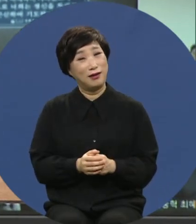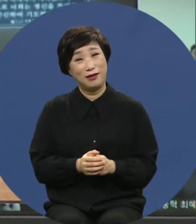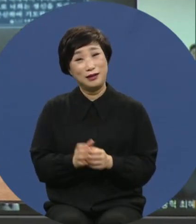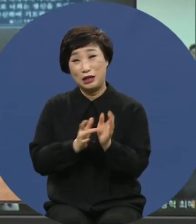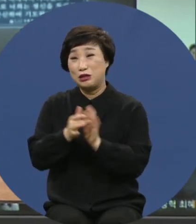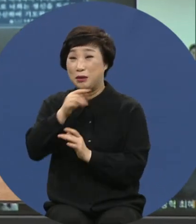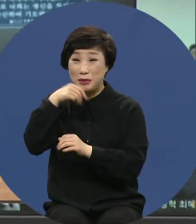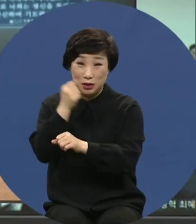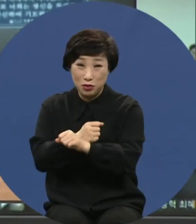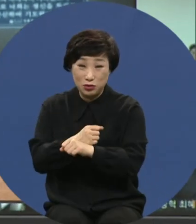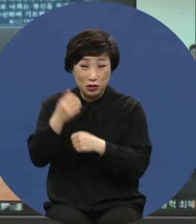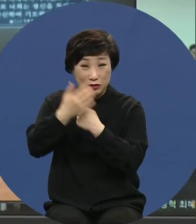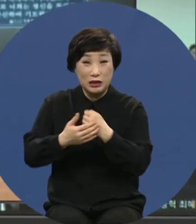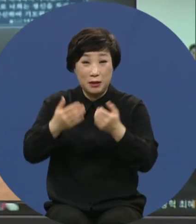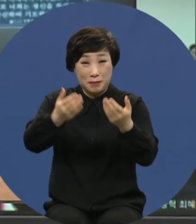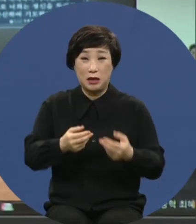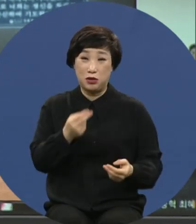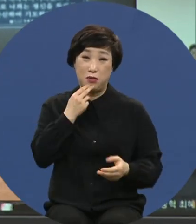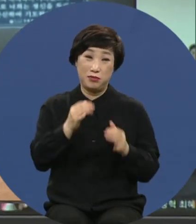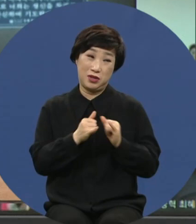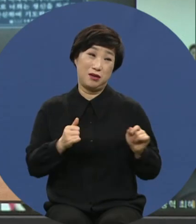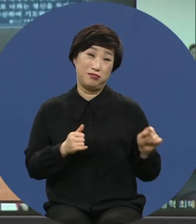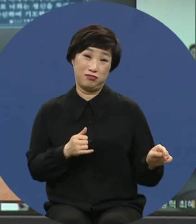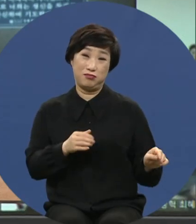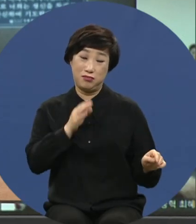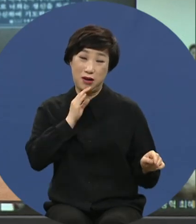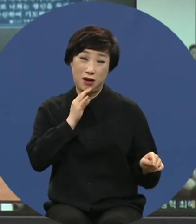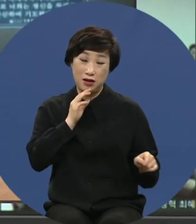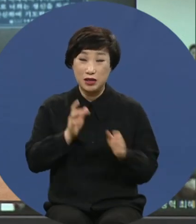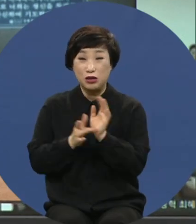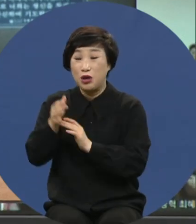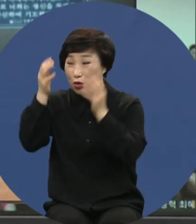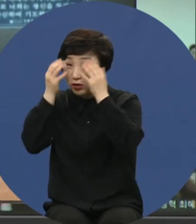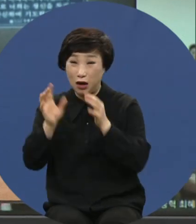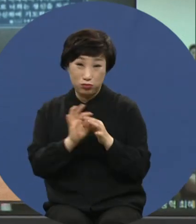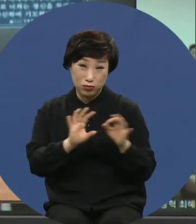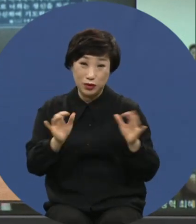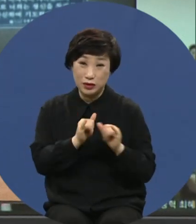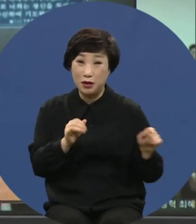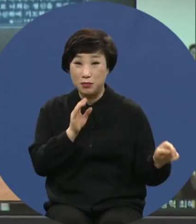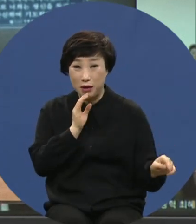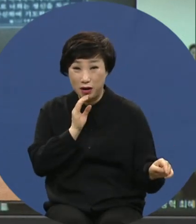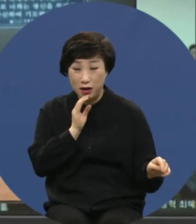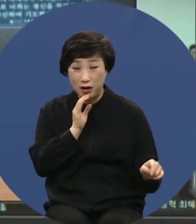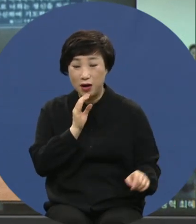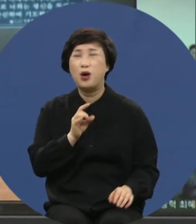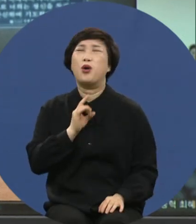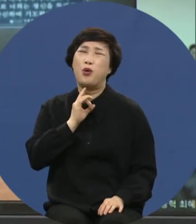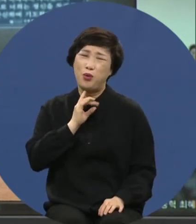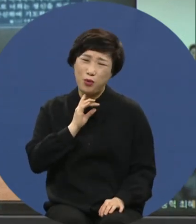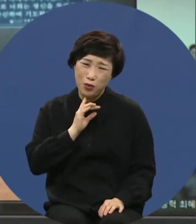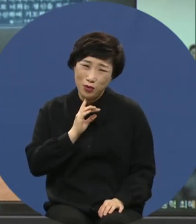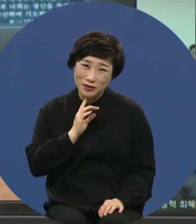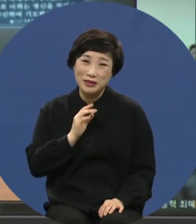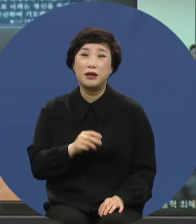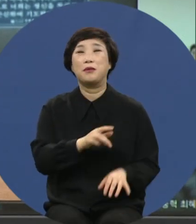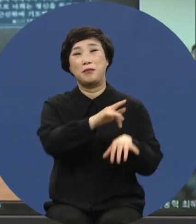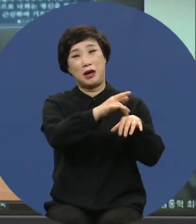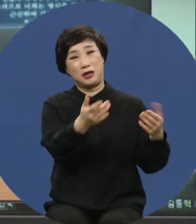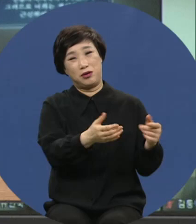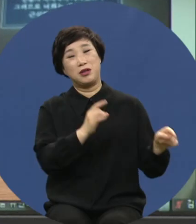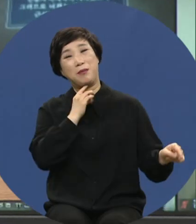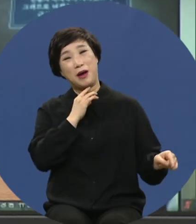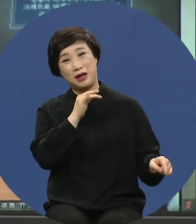피의 공로의 은혜를 받지 못한 자요, 그 고난과 아무 상관없는 자요, 오직 사단의